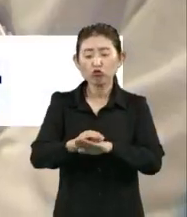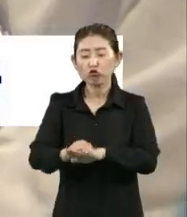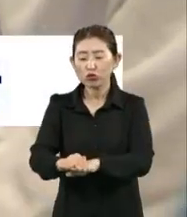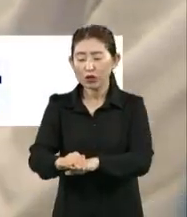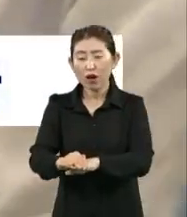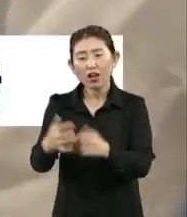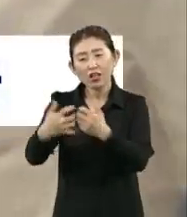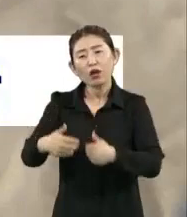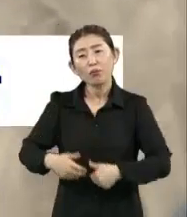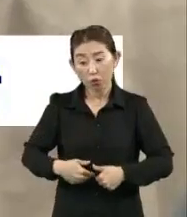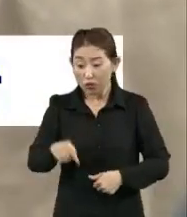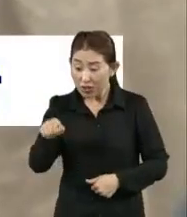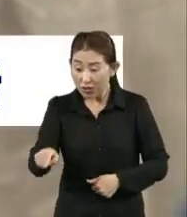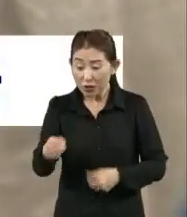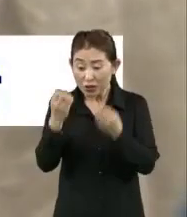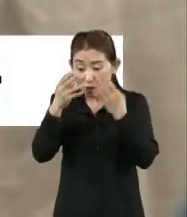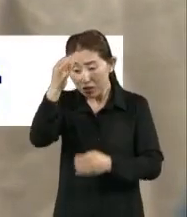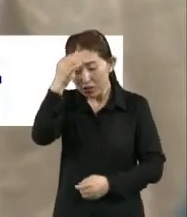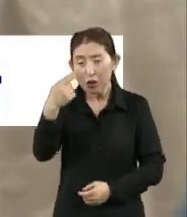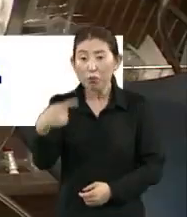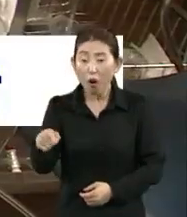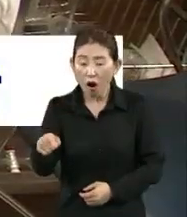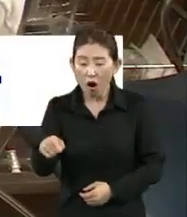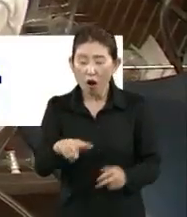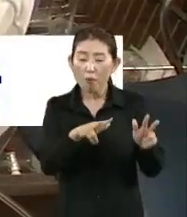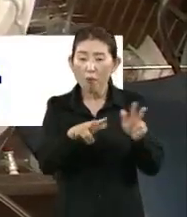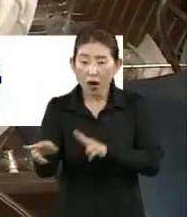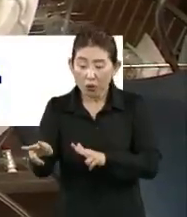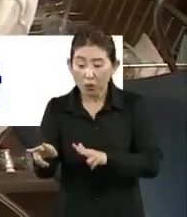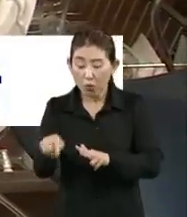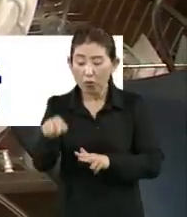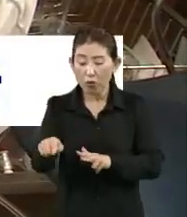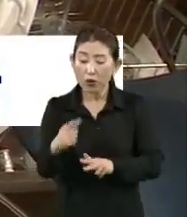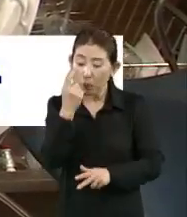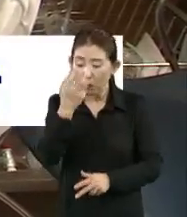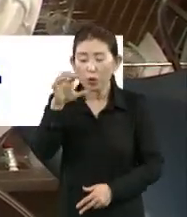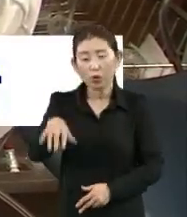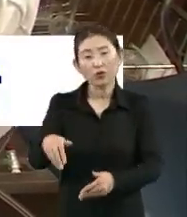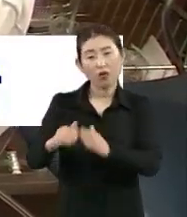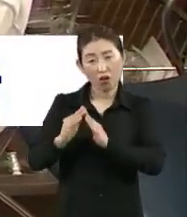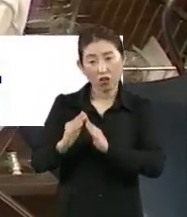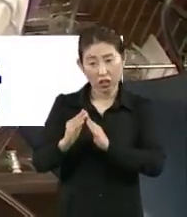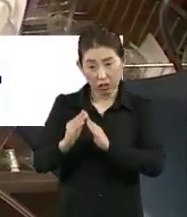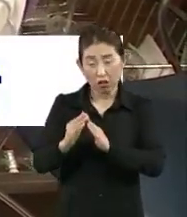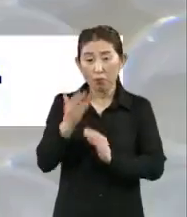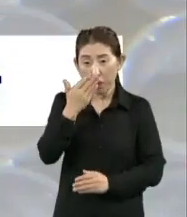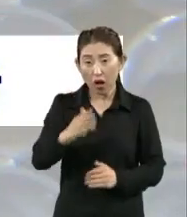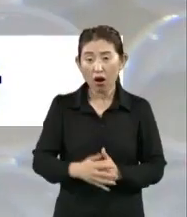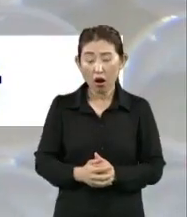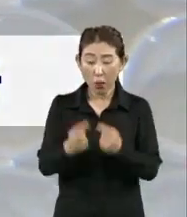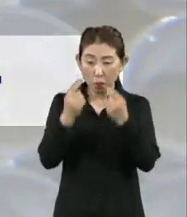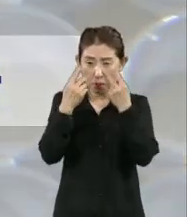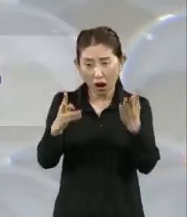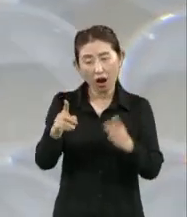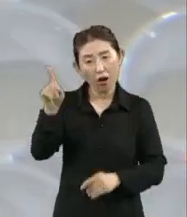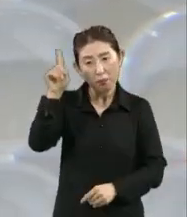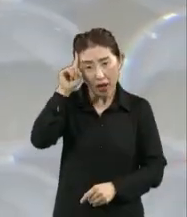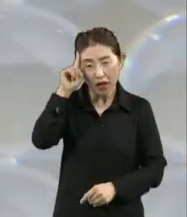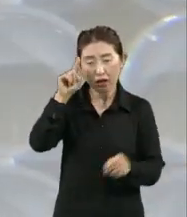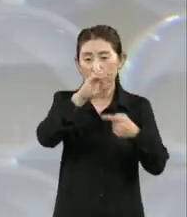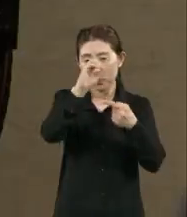있어야 하는데 이 바이오센서 기술은 검사 현장에 직접 설치할 수 있을 만큼 소형화가 가능하고 정확도도